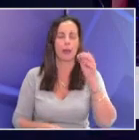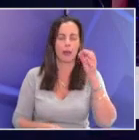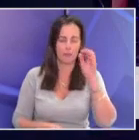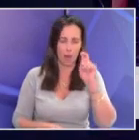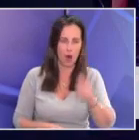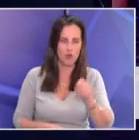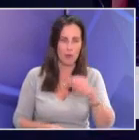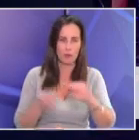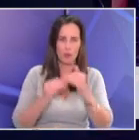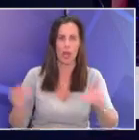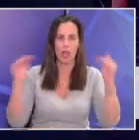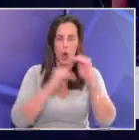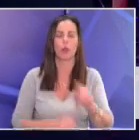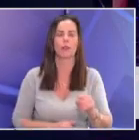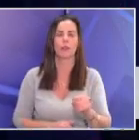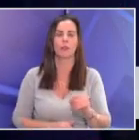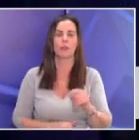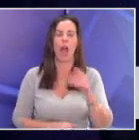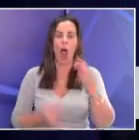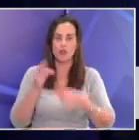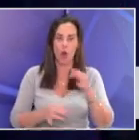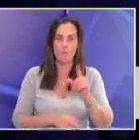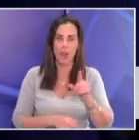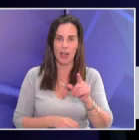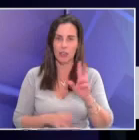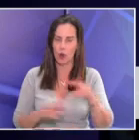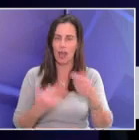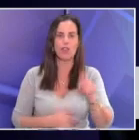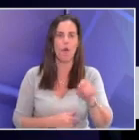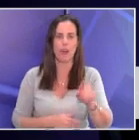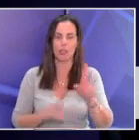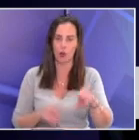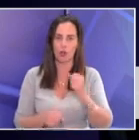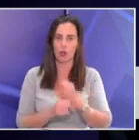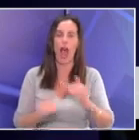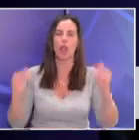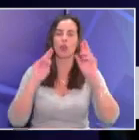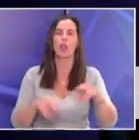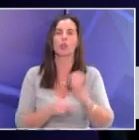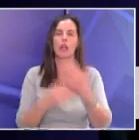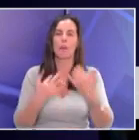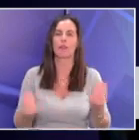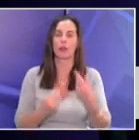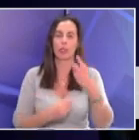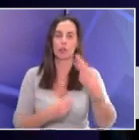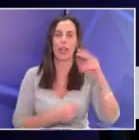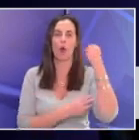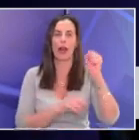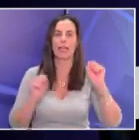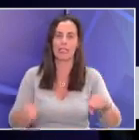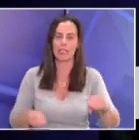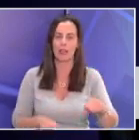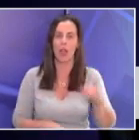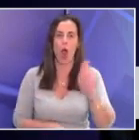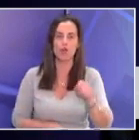לעליון. נכון, המינוי של קאבנו לעליון. קאבנו יכול לעשות כמה וכמה דברים, או העליון יכול להרחיב את סמכויות הנשיא.